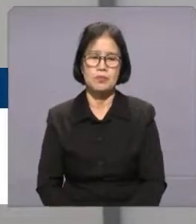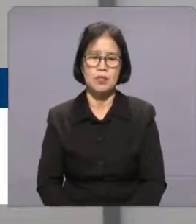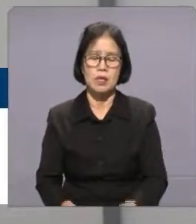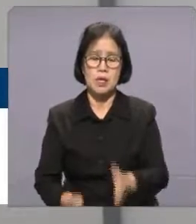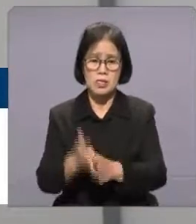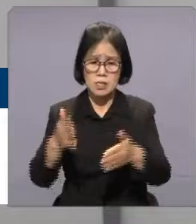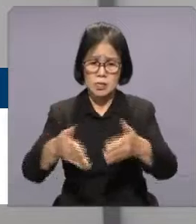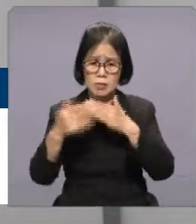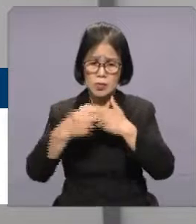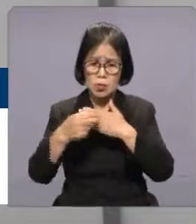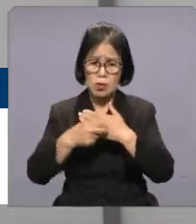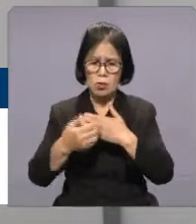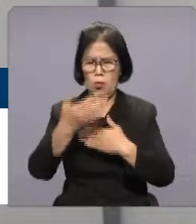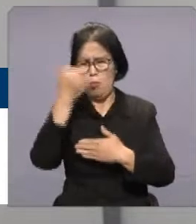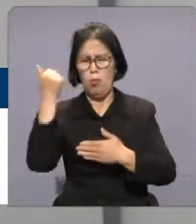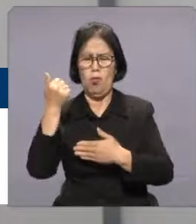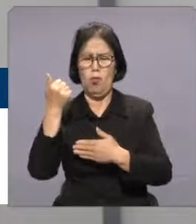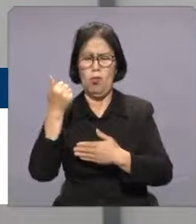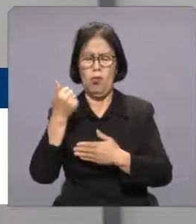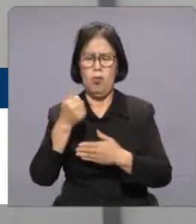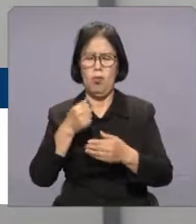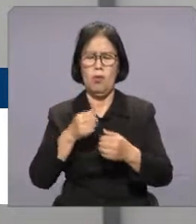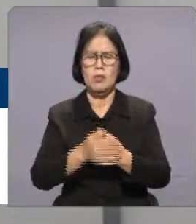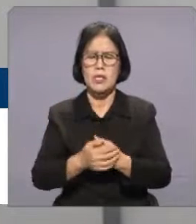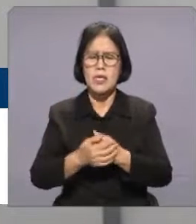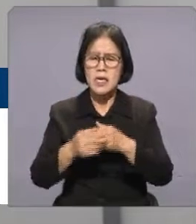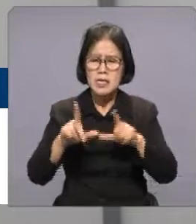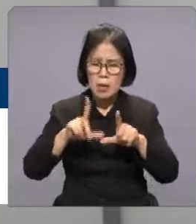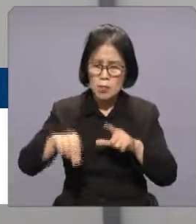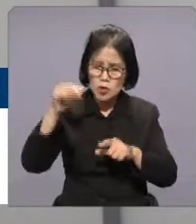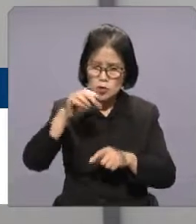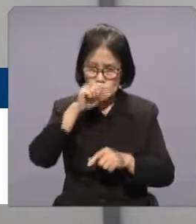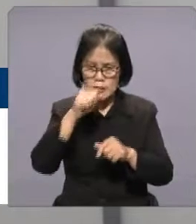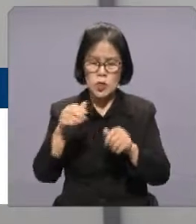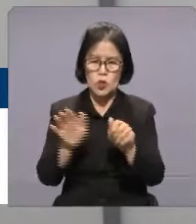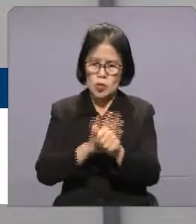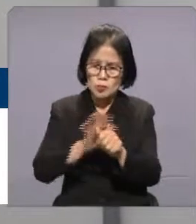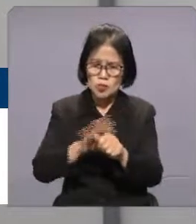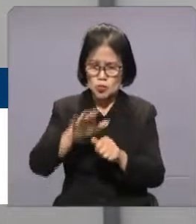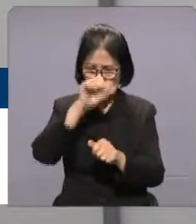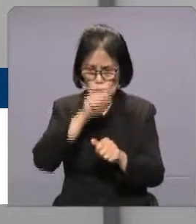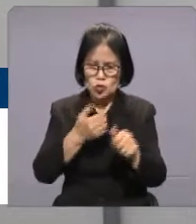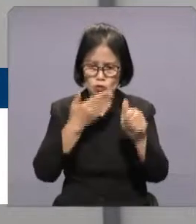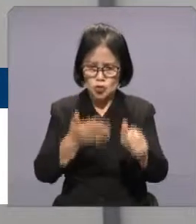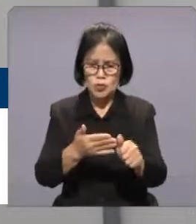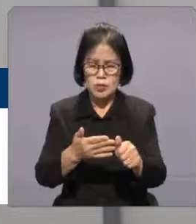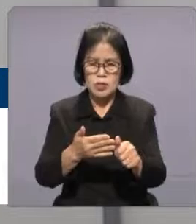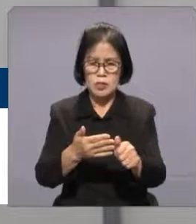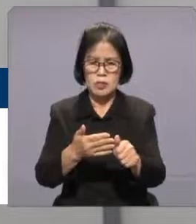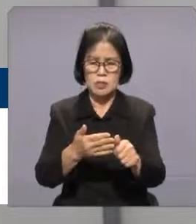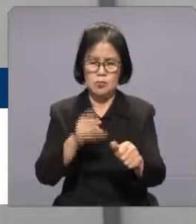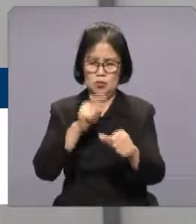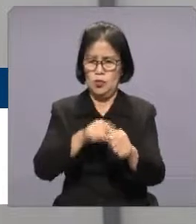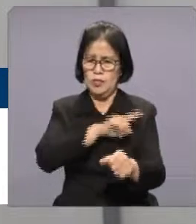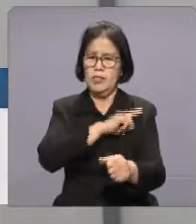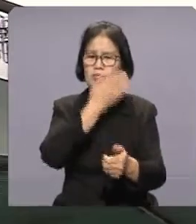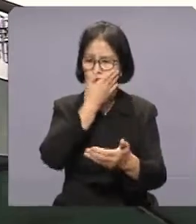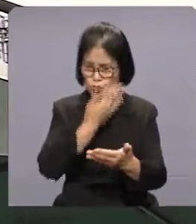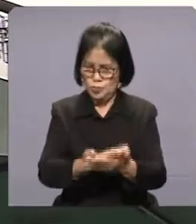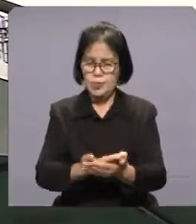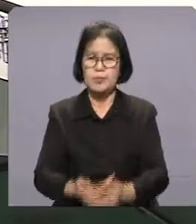이런 부분에서는 일단은 좋은 의료 서비스를 식민들한테 준다는 저는이 유지가 제일 중요하다고